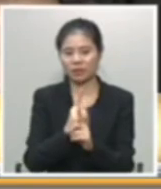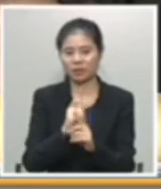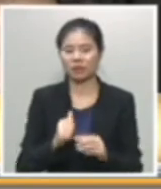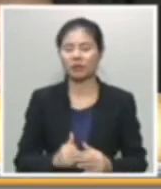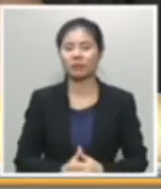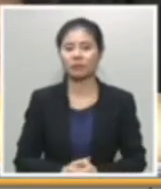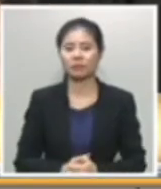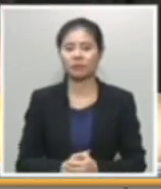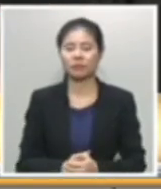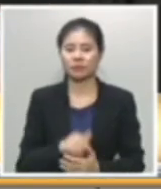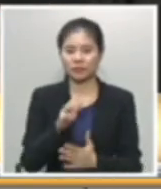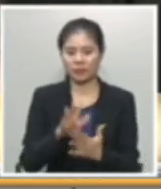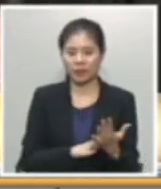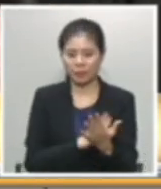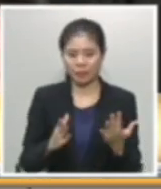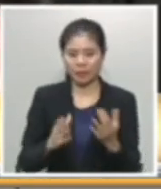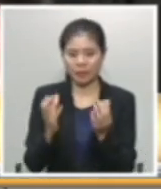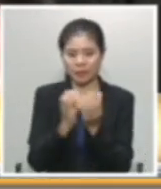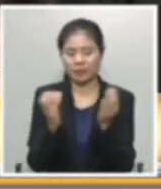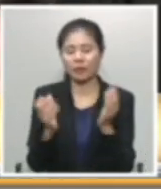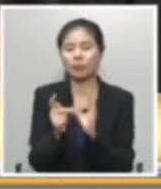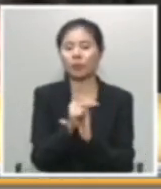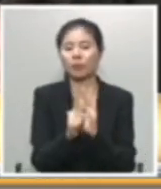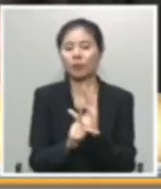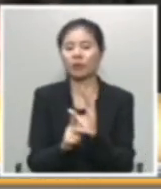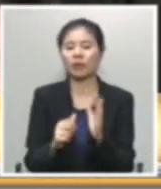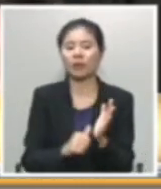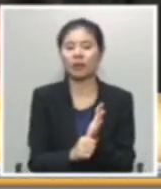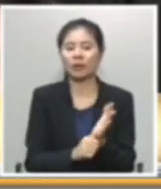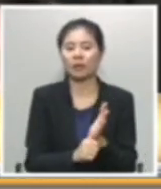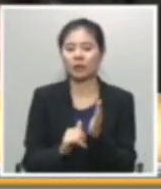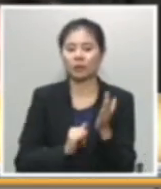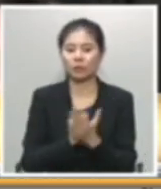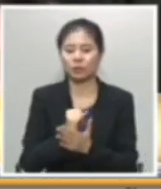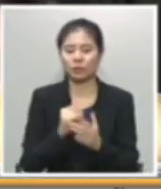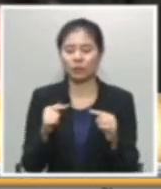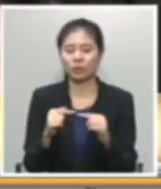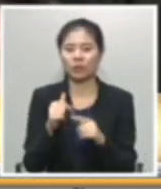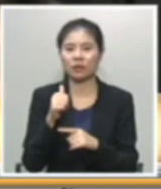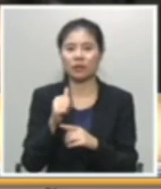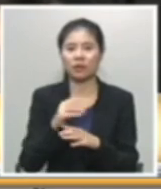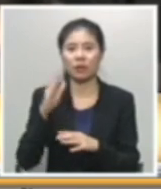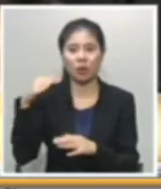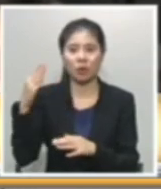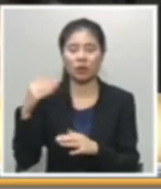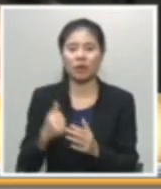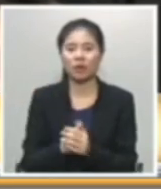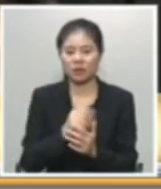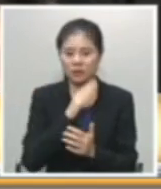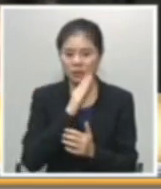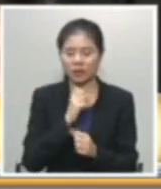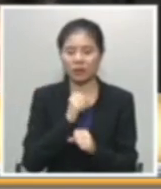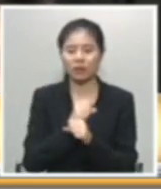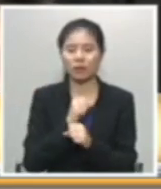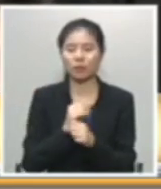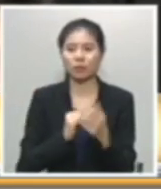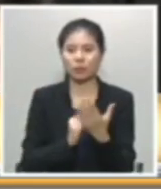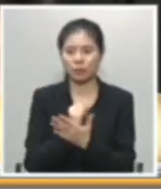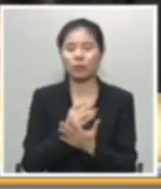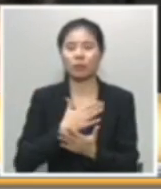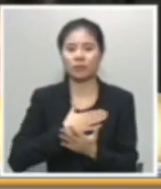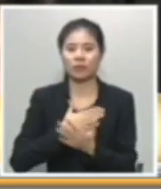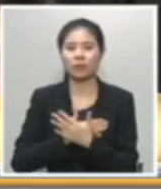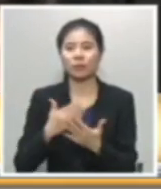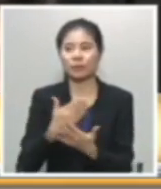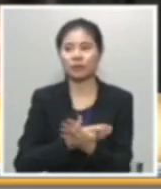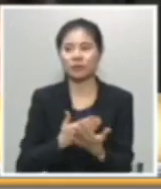นี่ยไปให้แก้ไขให้ถูกต้องเสียก่อนนะครับผมถ้ามาถูกต้องผมจะช่วยพิจารณาให้อย่างที่ท่านประ